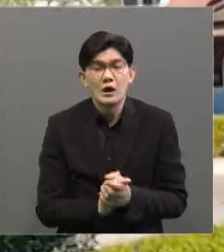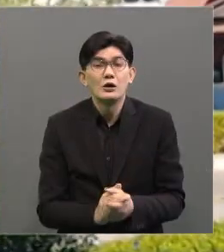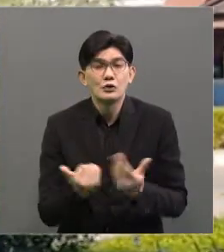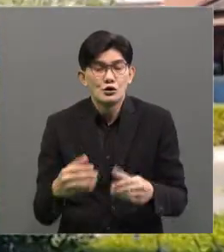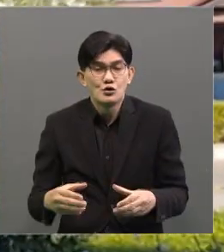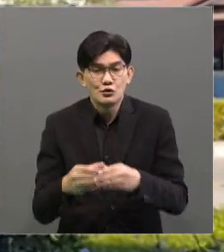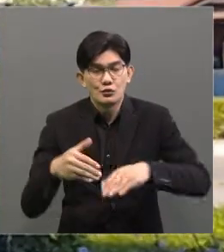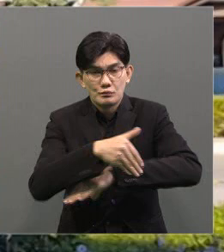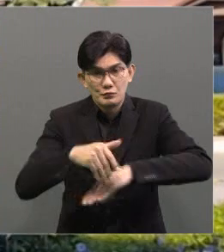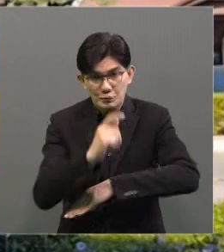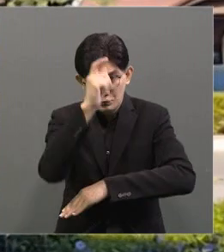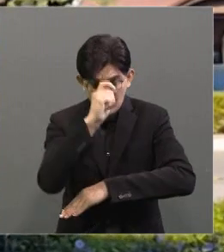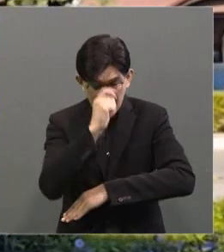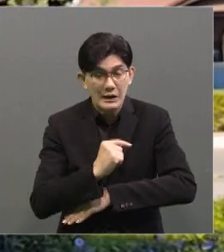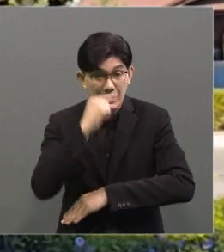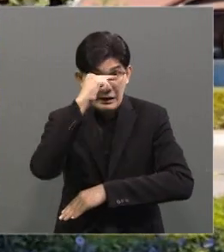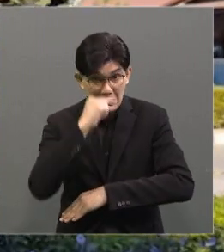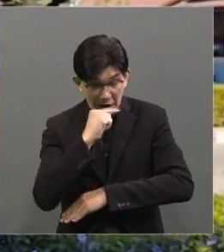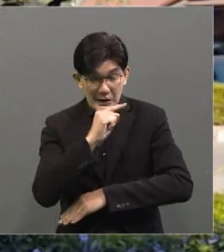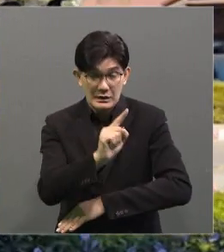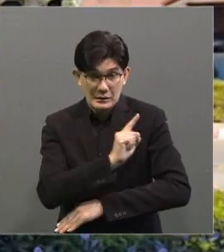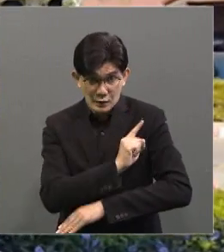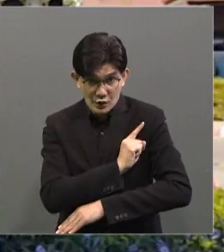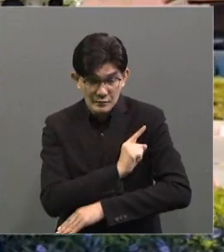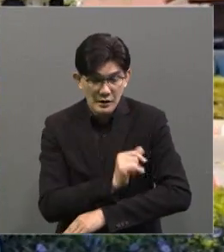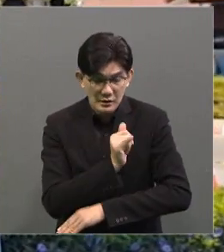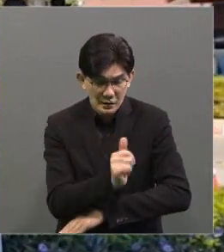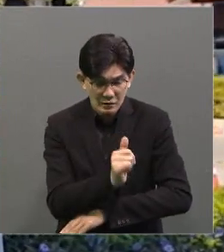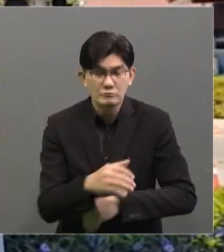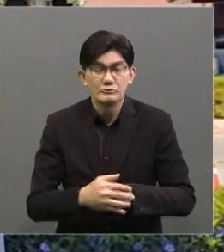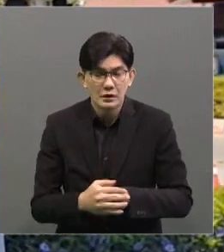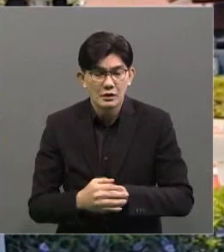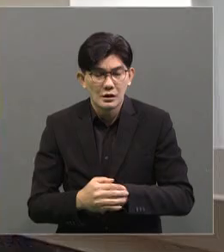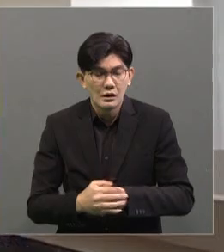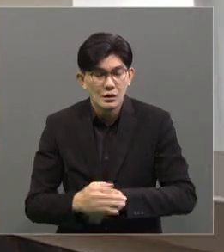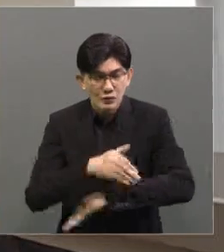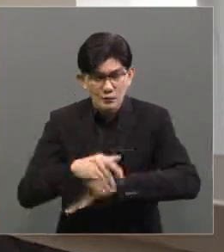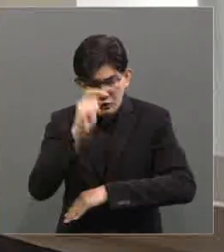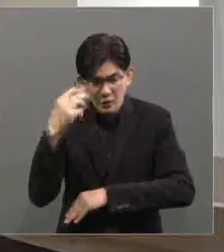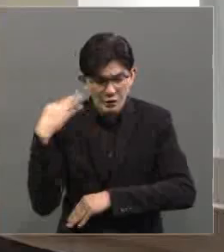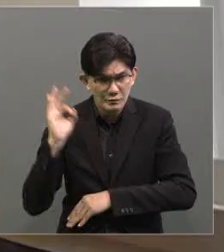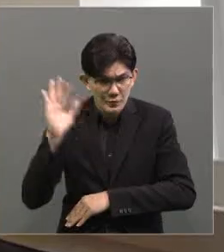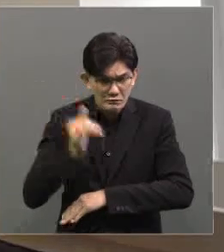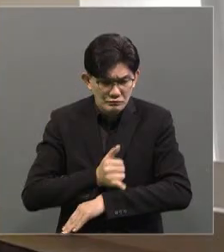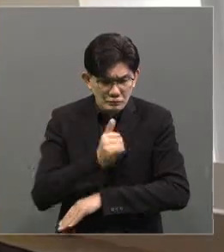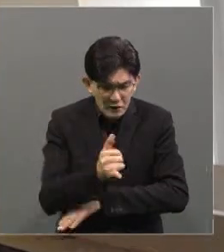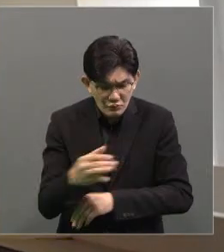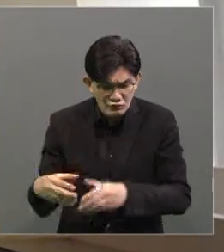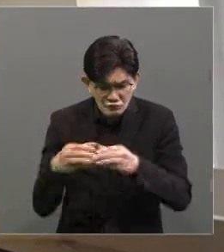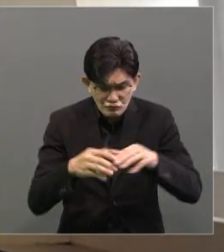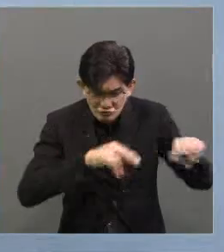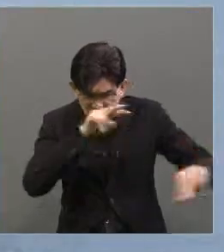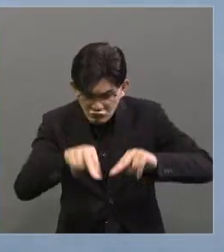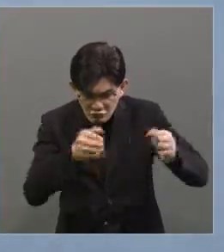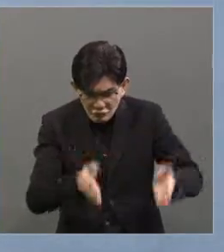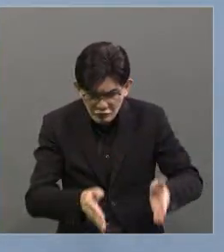ทีมวิศวกรรมสถานแห่งประเทศไทยในพระบรมราชูปถัมภ์และทีมวิศวกรอาสานะที่เขาลงพื้นที่ไปร่วมตรว